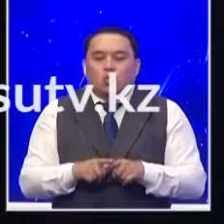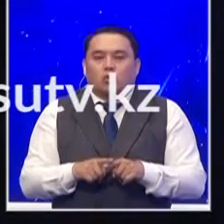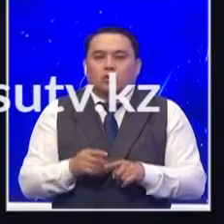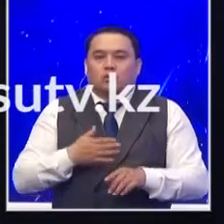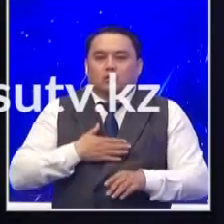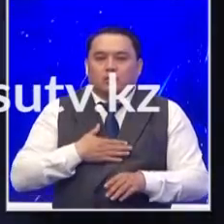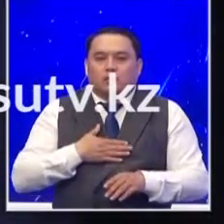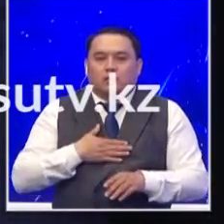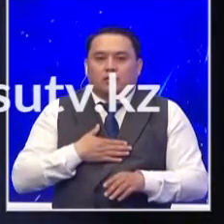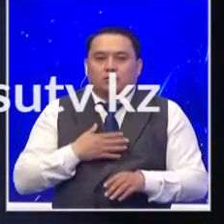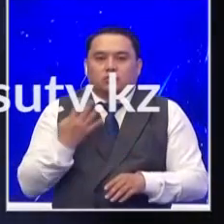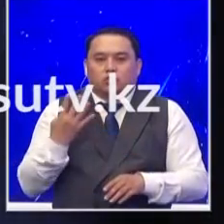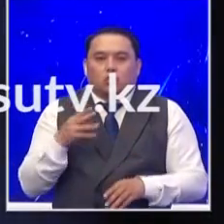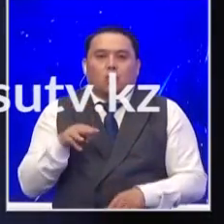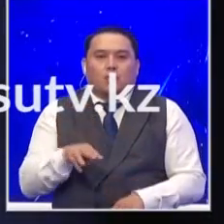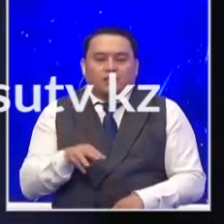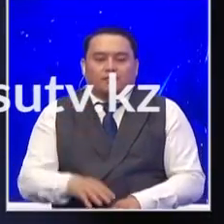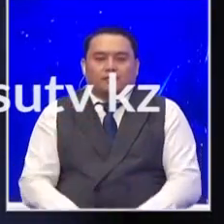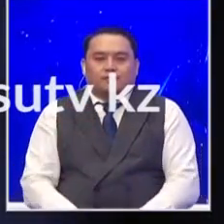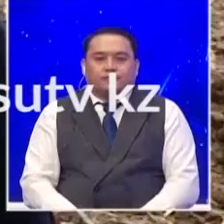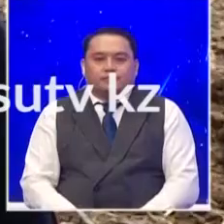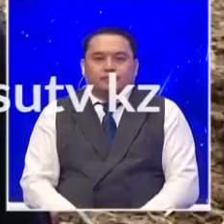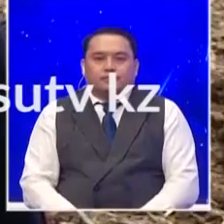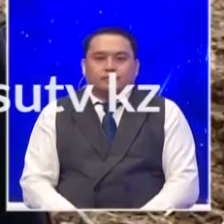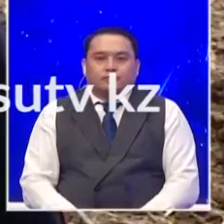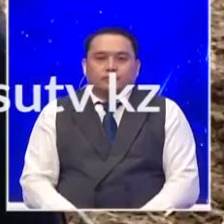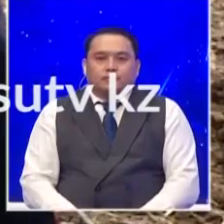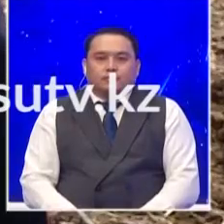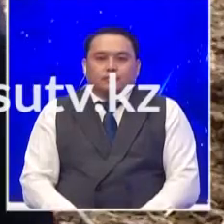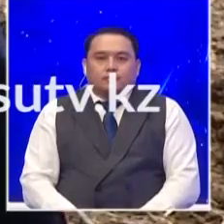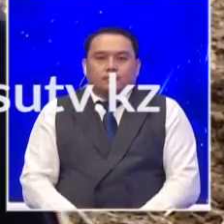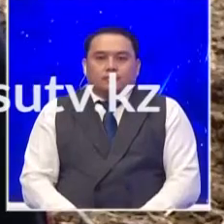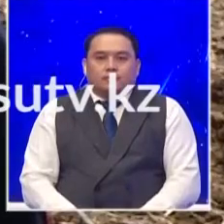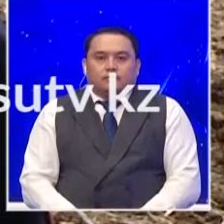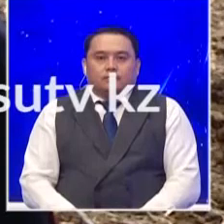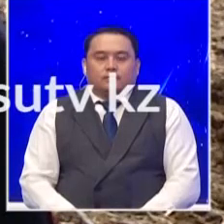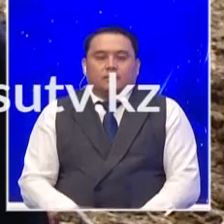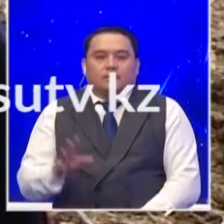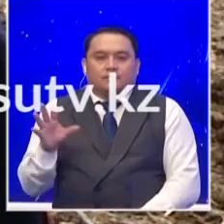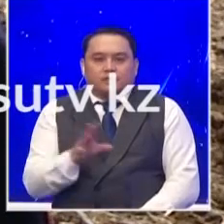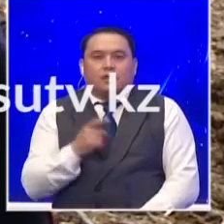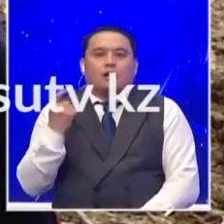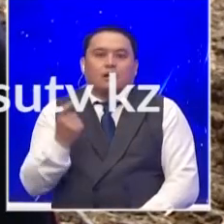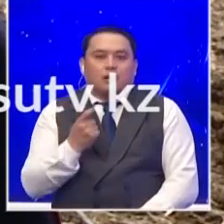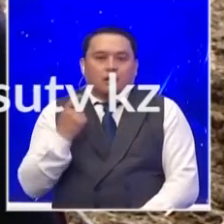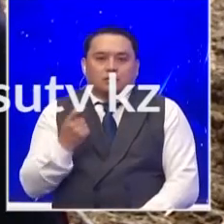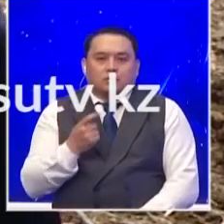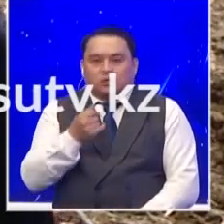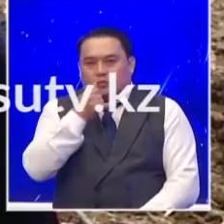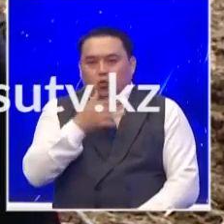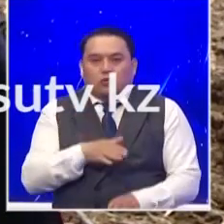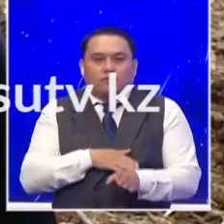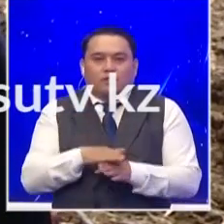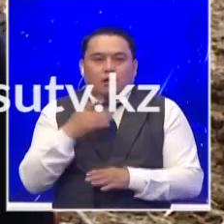должна составлять не менее 4 метров. К сожалению, конечно, вот не все фермерские и крестьянские хозяйства